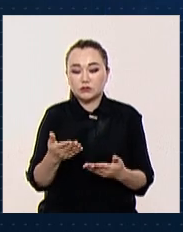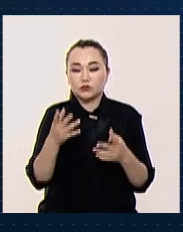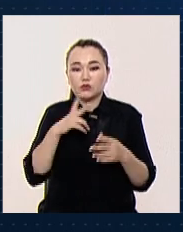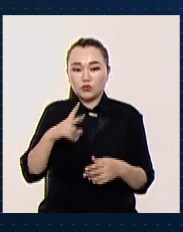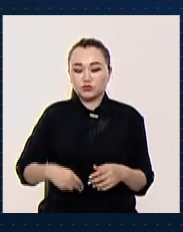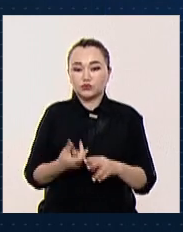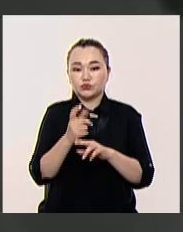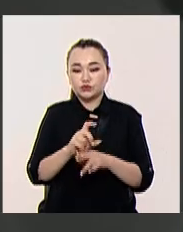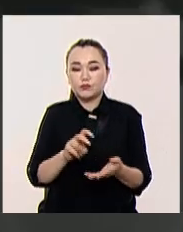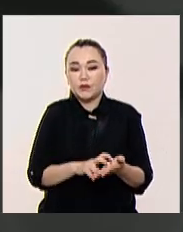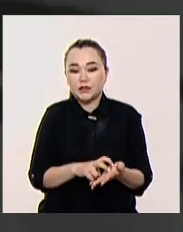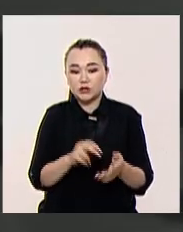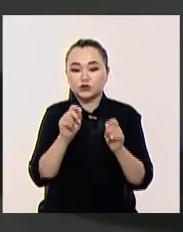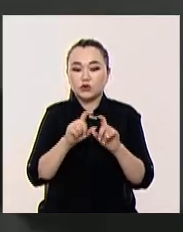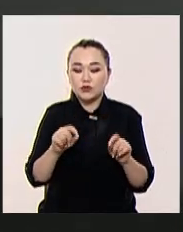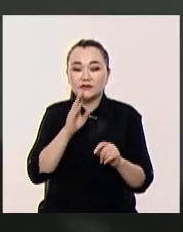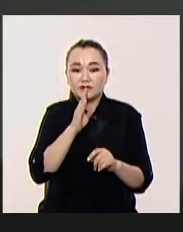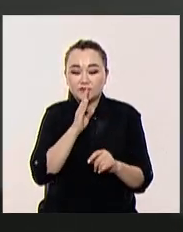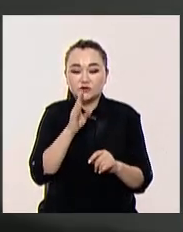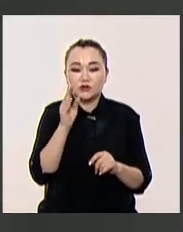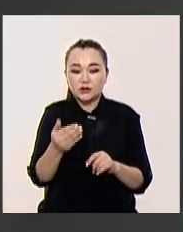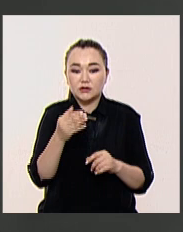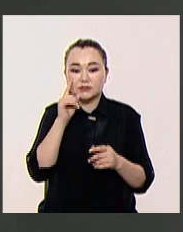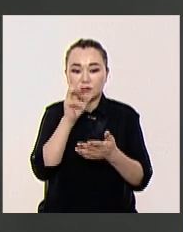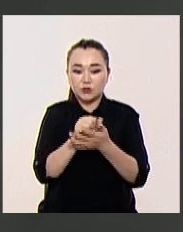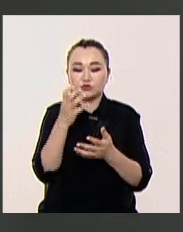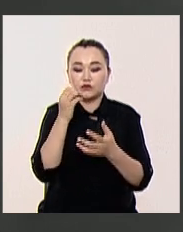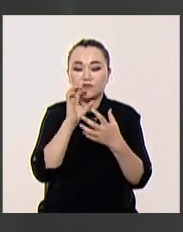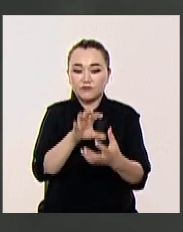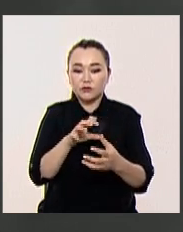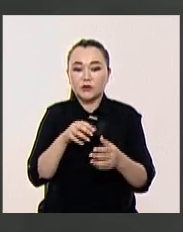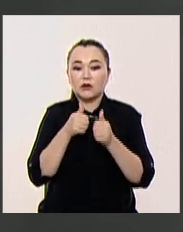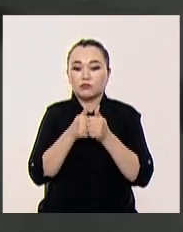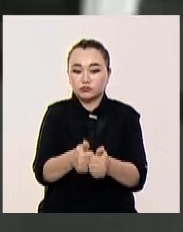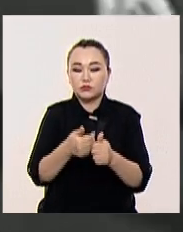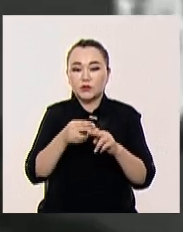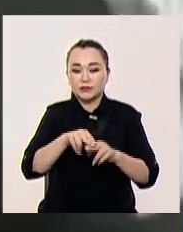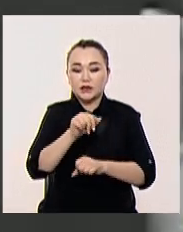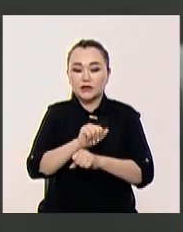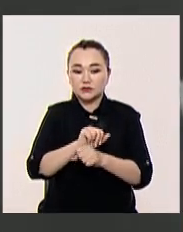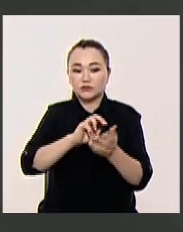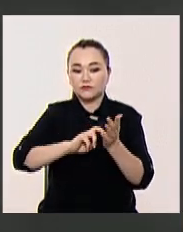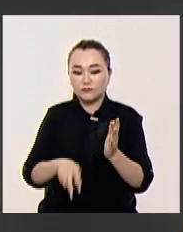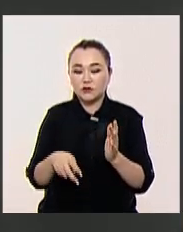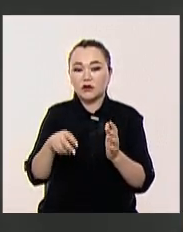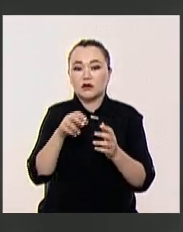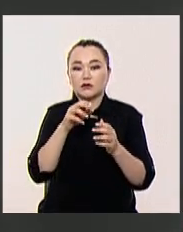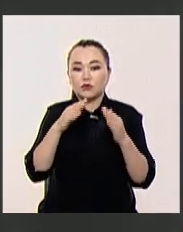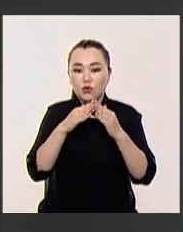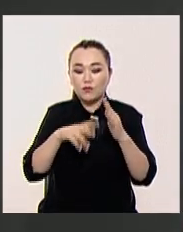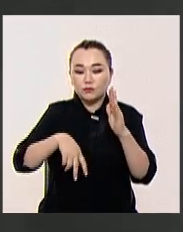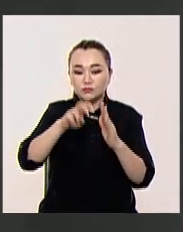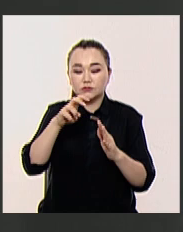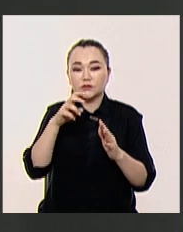Дочь очень боится. Школьницу мужчина заприметил еще в автобусе и вышел за ней на той же остановке. Зашел в подъезд. Отбиться от